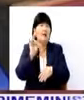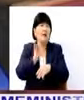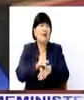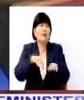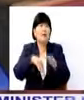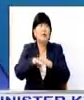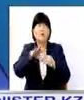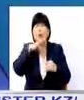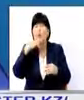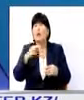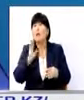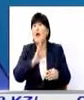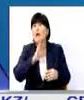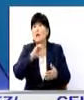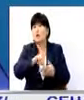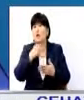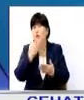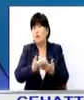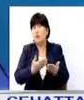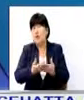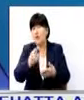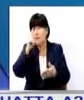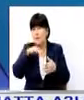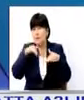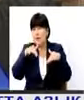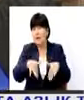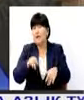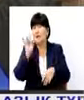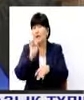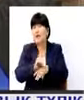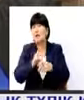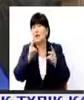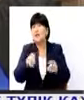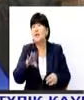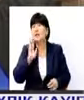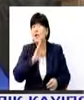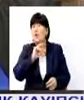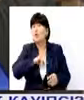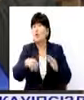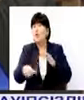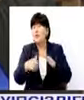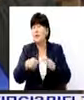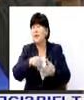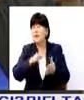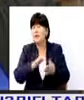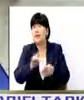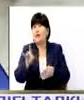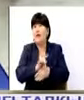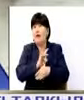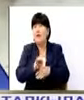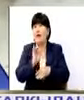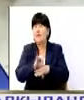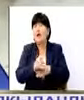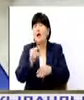кетушілердің басым бөлігі әйелдер екенін көрсетіп отыр. Сенімге кіріп, сазға отырғызатын нәзік жандардың көбісі жұмыссыздар. Тіркелген алаяқтық фактілердің